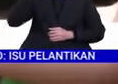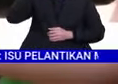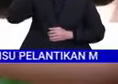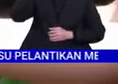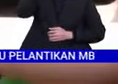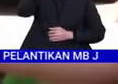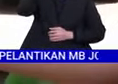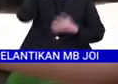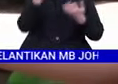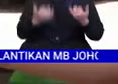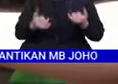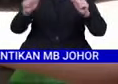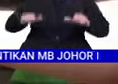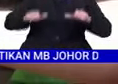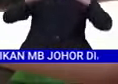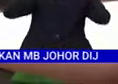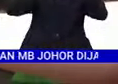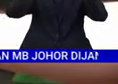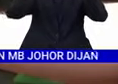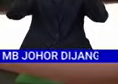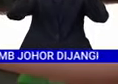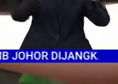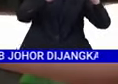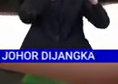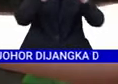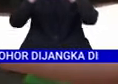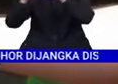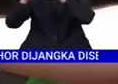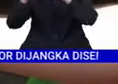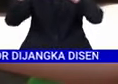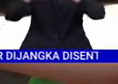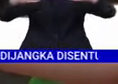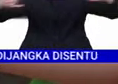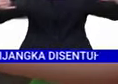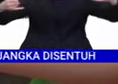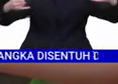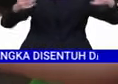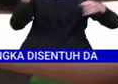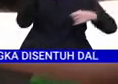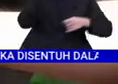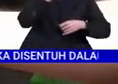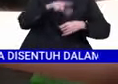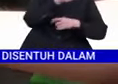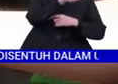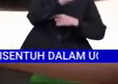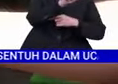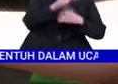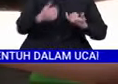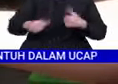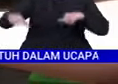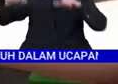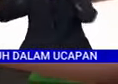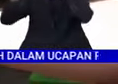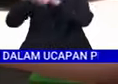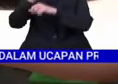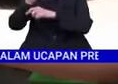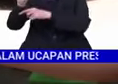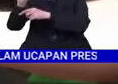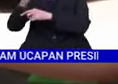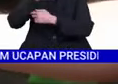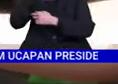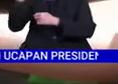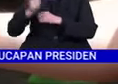loni booktrack elake Oh lain kito daripada 3ji kepada Pak JNE penjaga saya elne